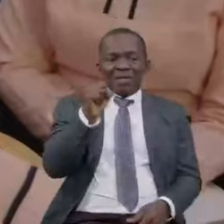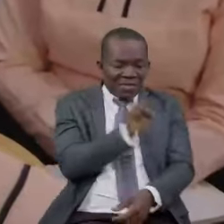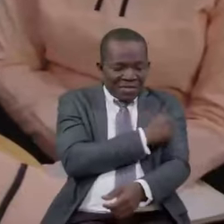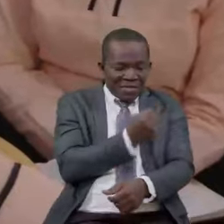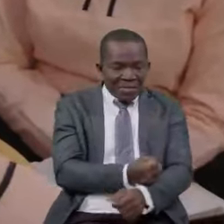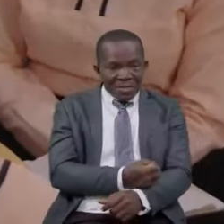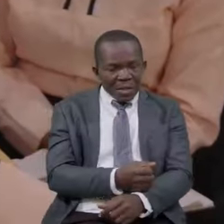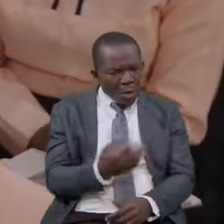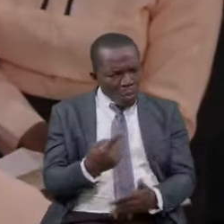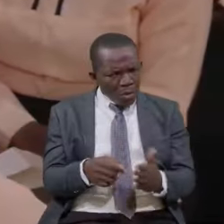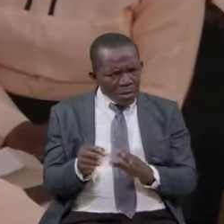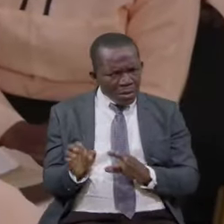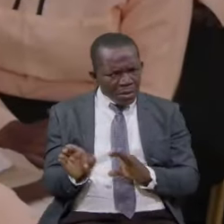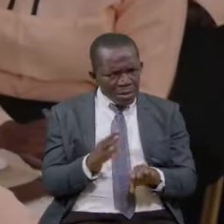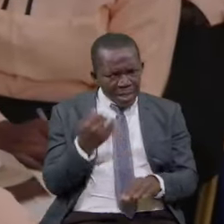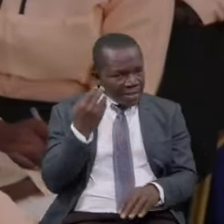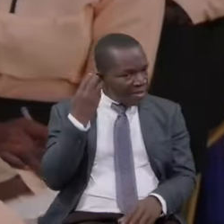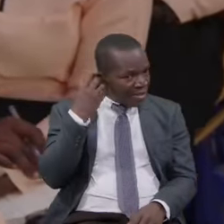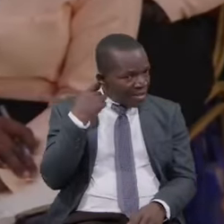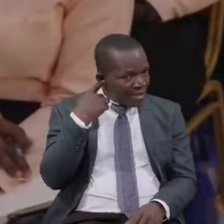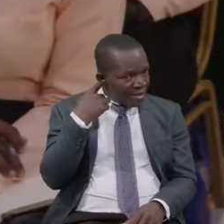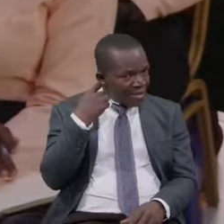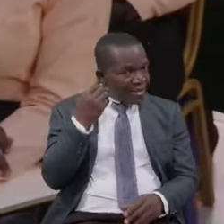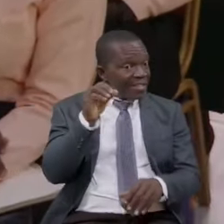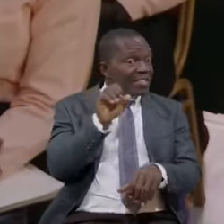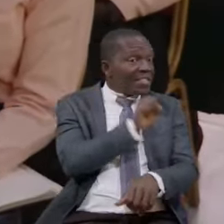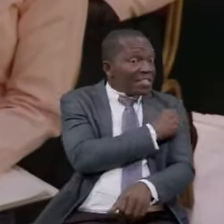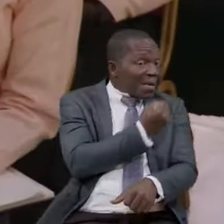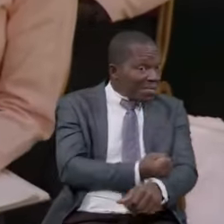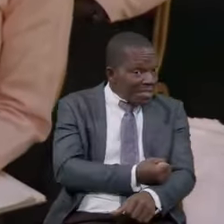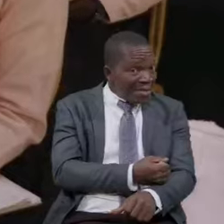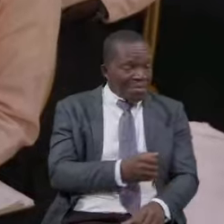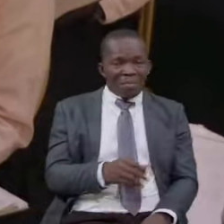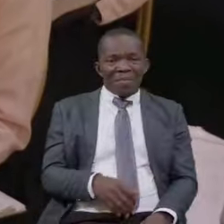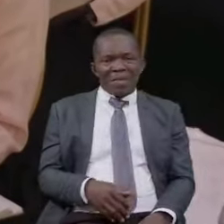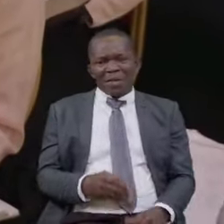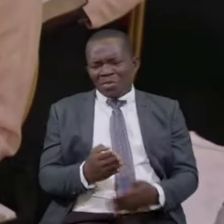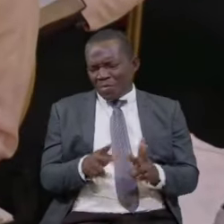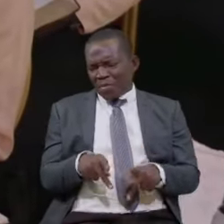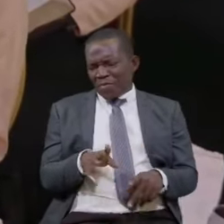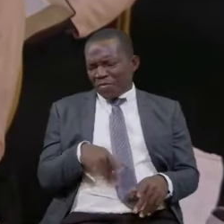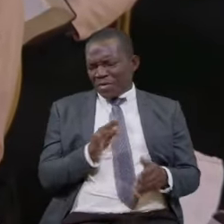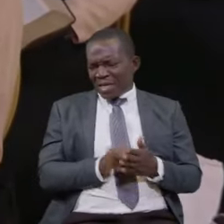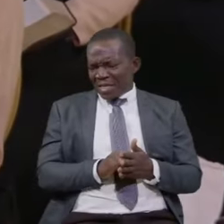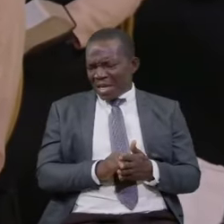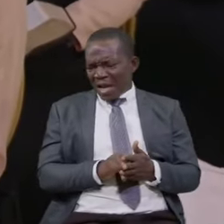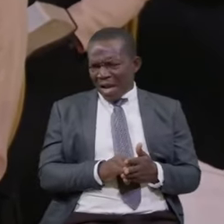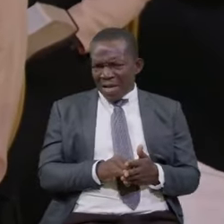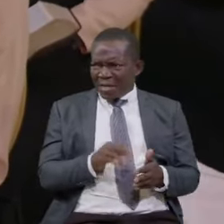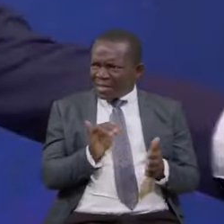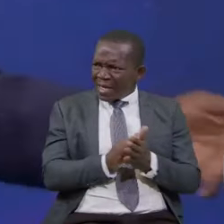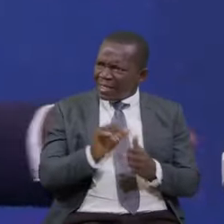vois là-bas vous savez il y a des gens qui disent oh cette personne a rétrogradé l'autre personne a rétrogradé et Samson